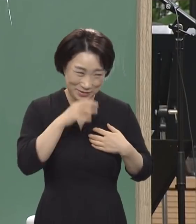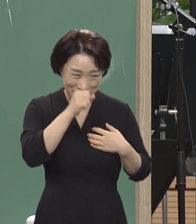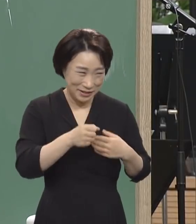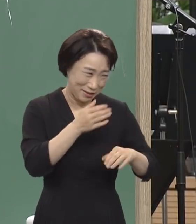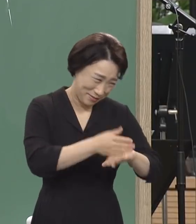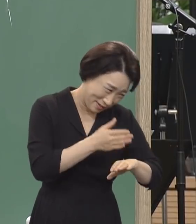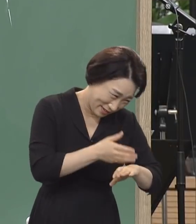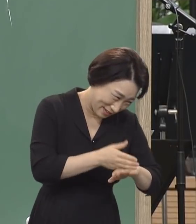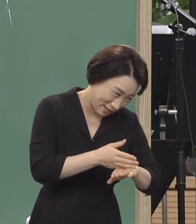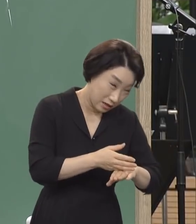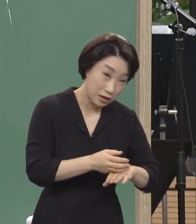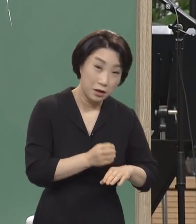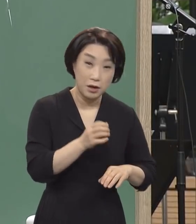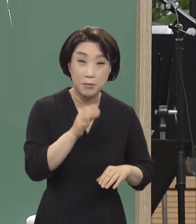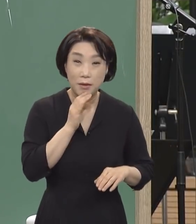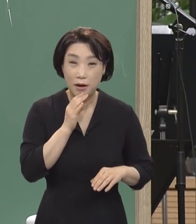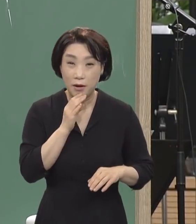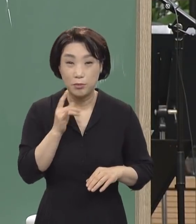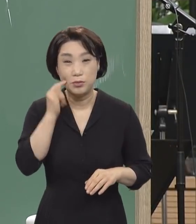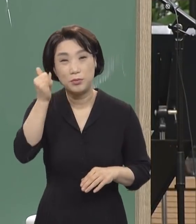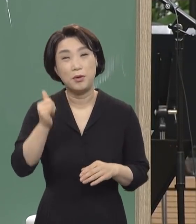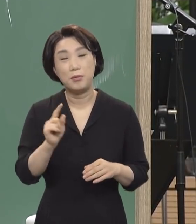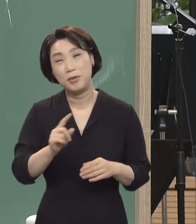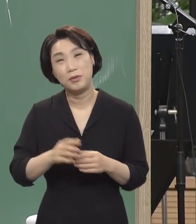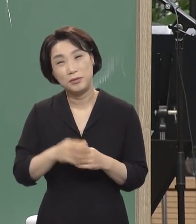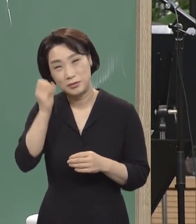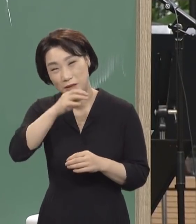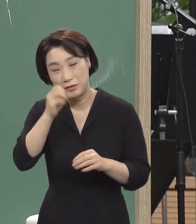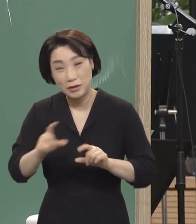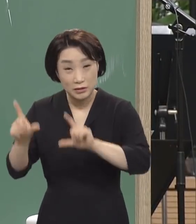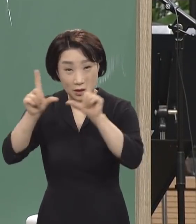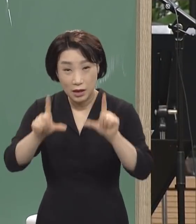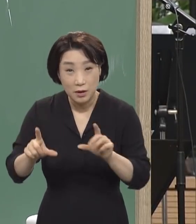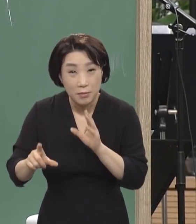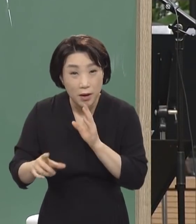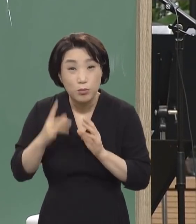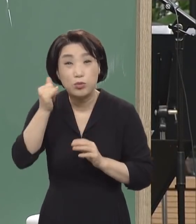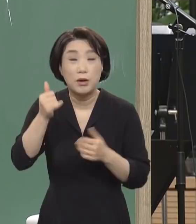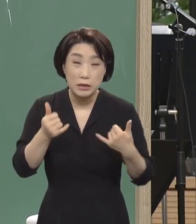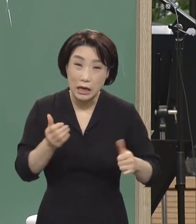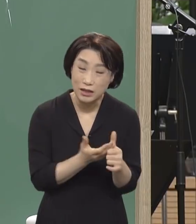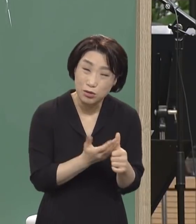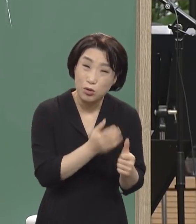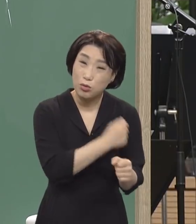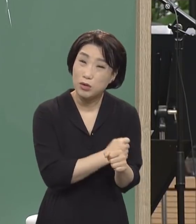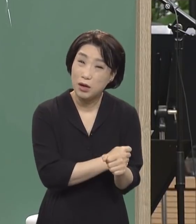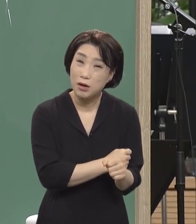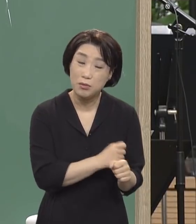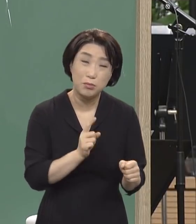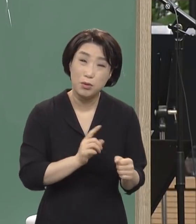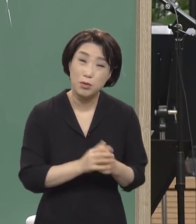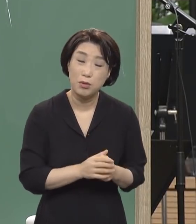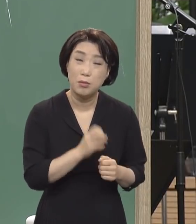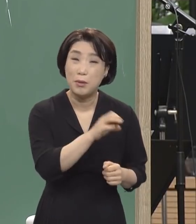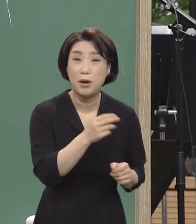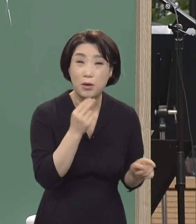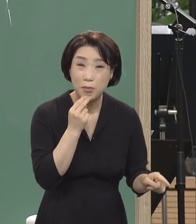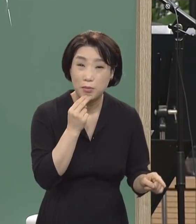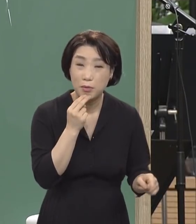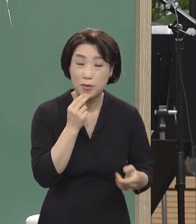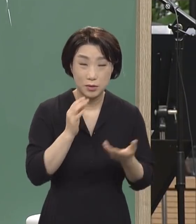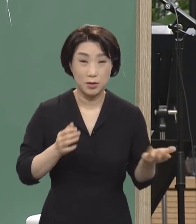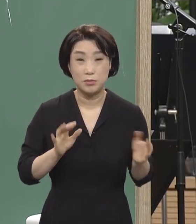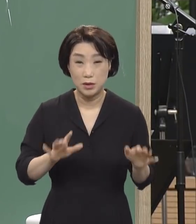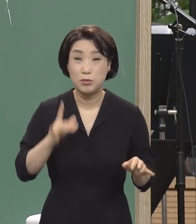감사하지. 그러니까 사실 그냥 위로받아가면 살어. 자기가 쏟아부는 건 말하지 않아. 부모의 인생은